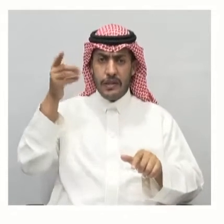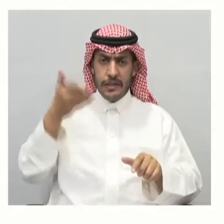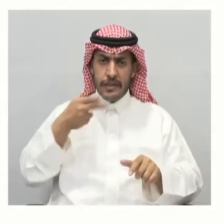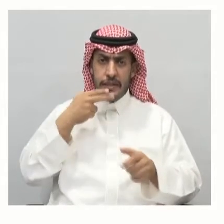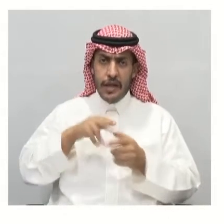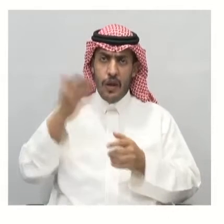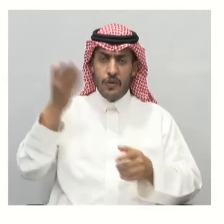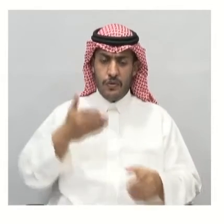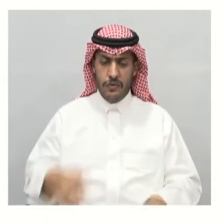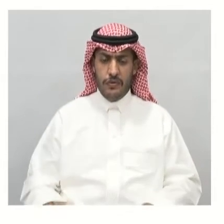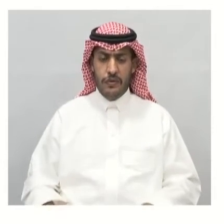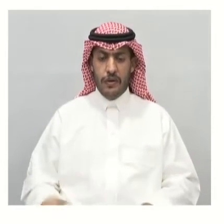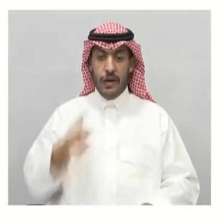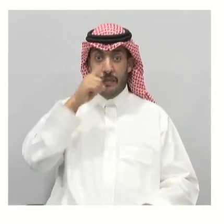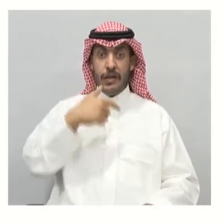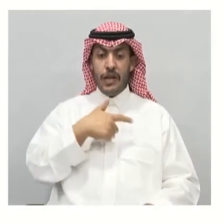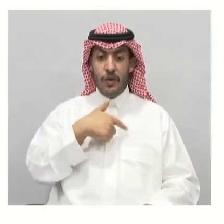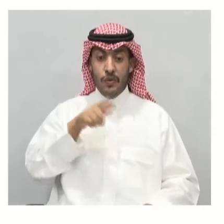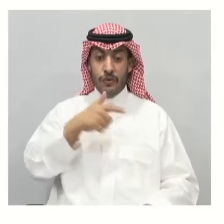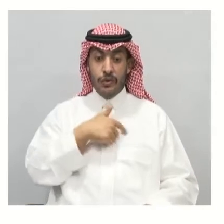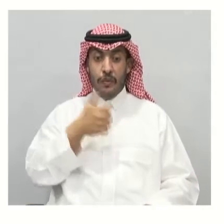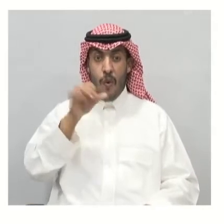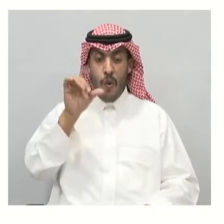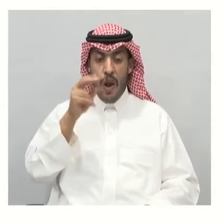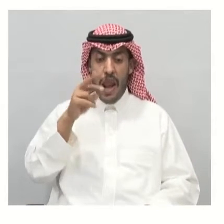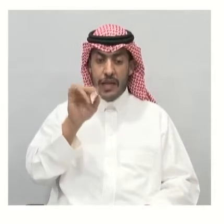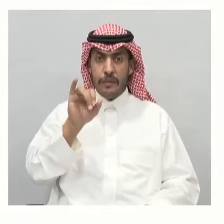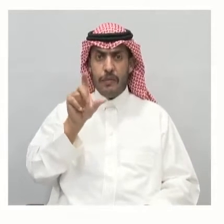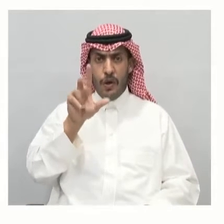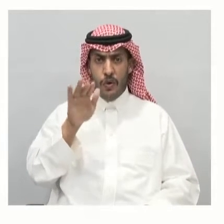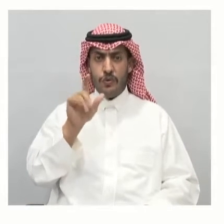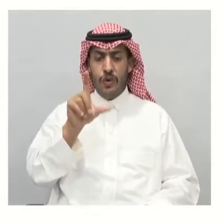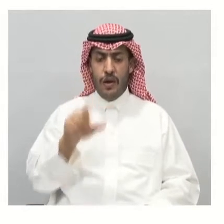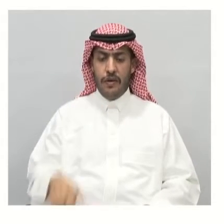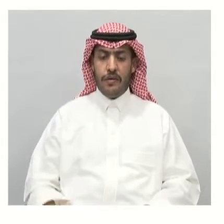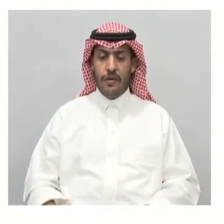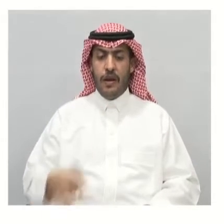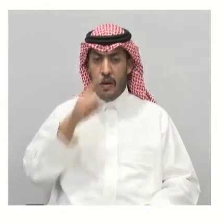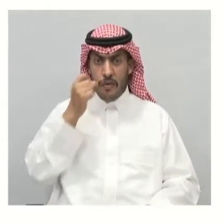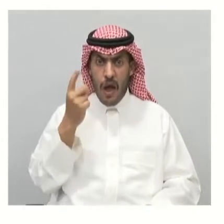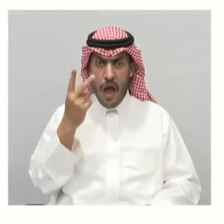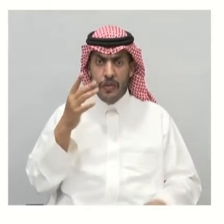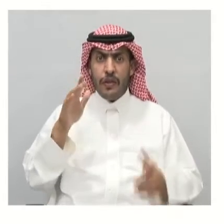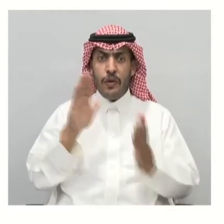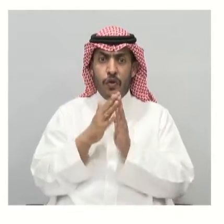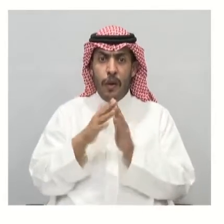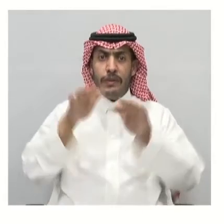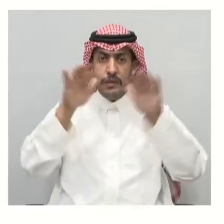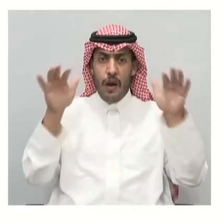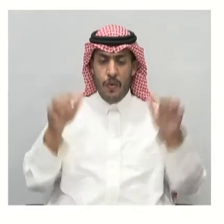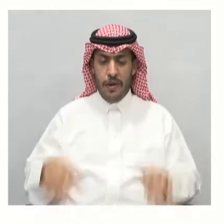الرسل ان يسمي اول العزم من الرسل ان يعدد الكتب